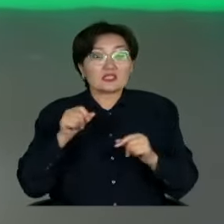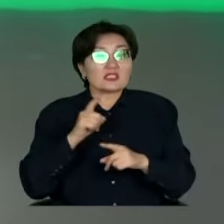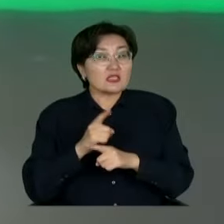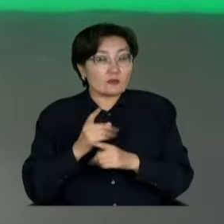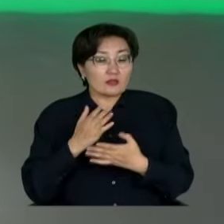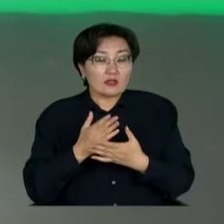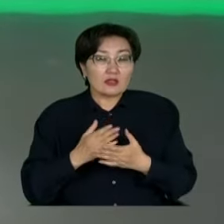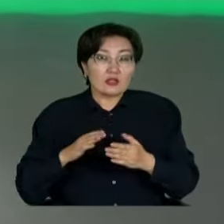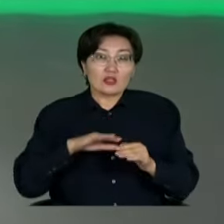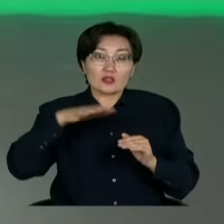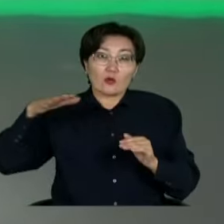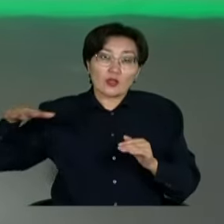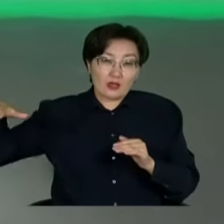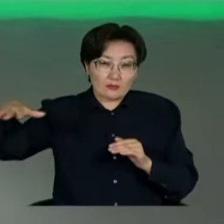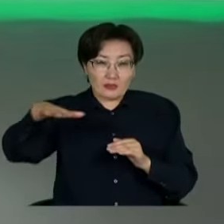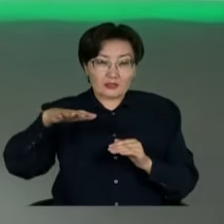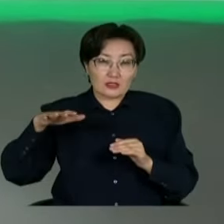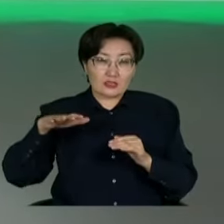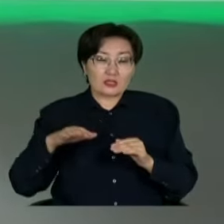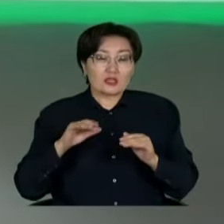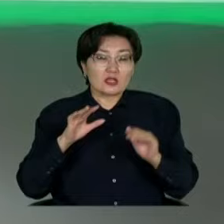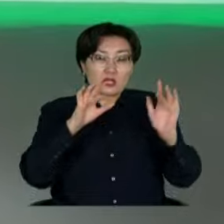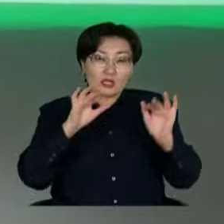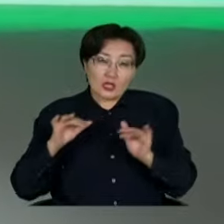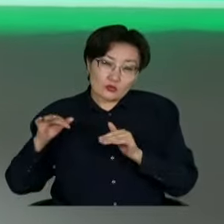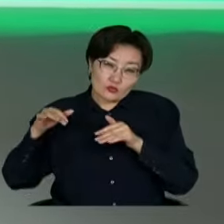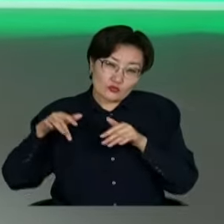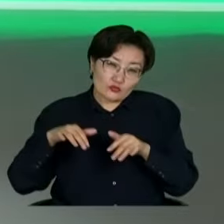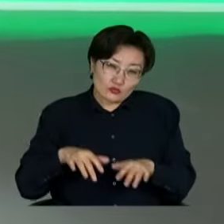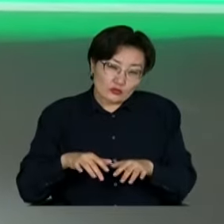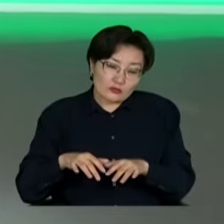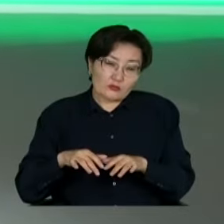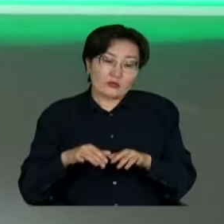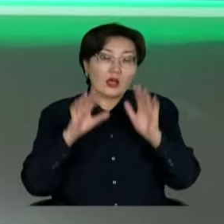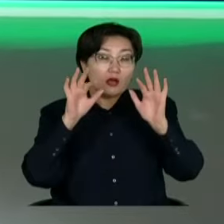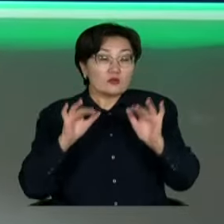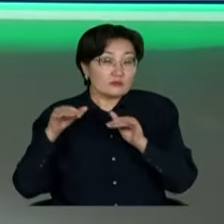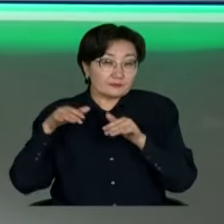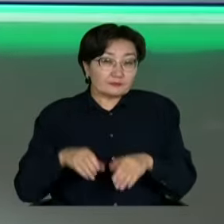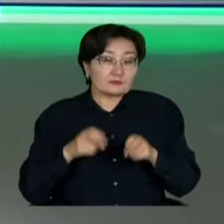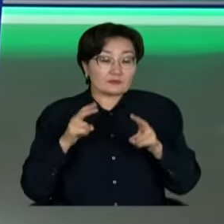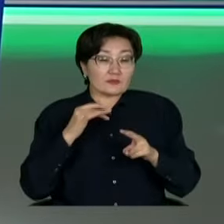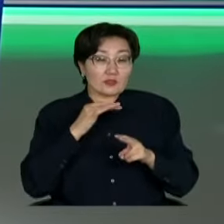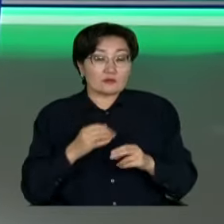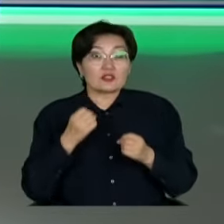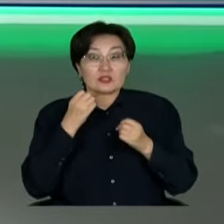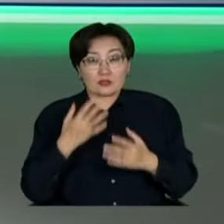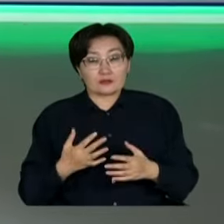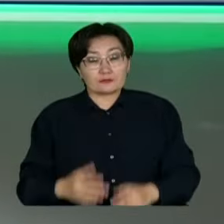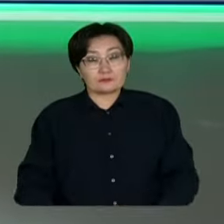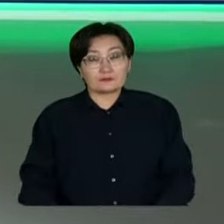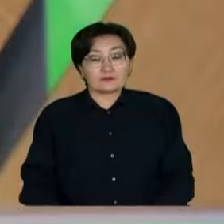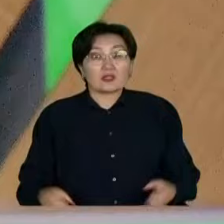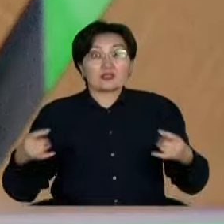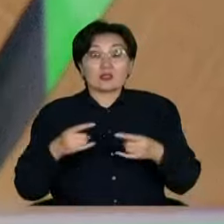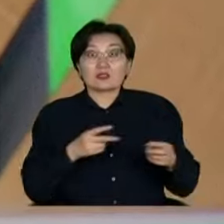Енді жоғарғы аймақтарда көбінесе қар көшкіні болу қауіп көп. Жақсы, Болат мырза,